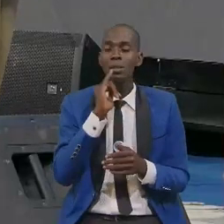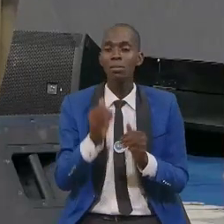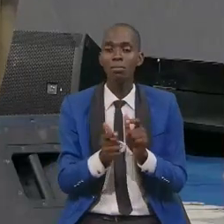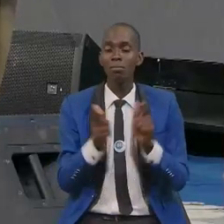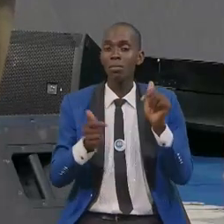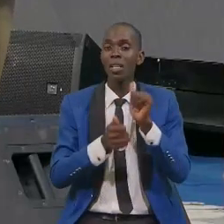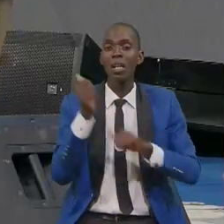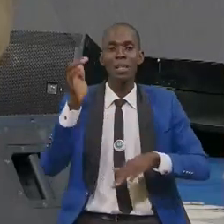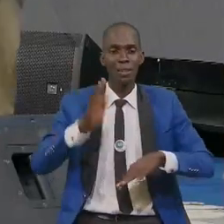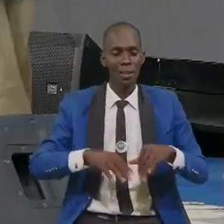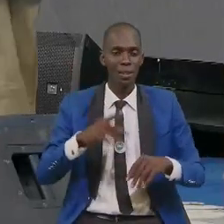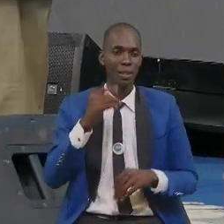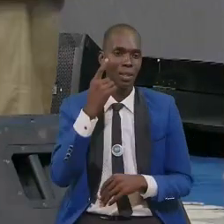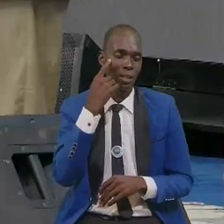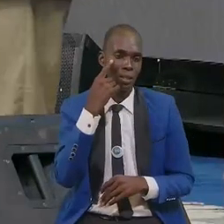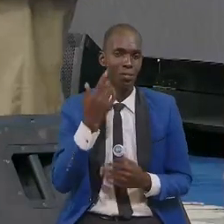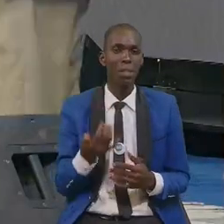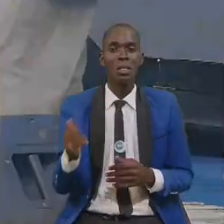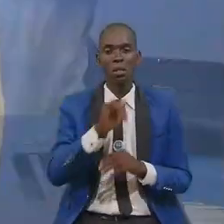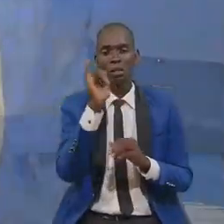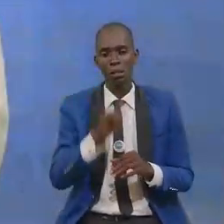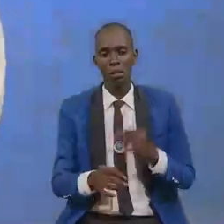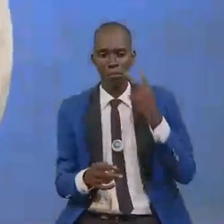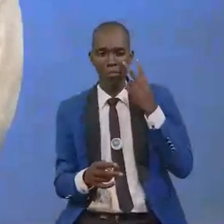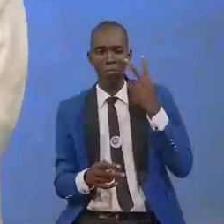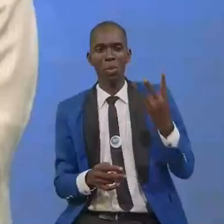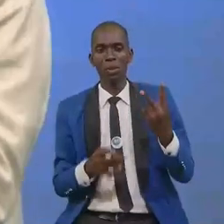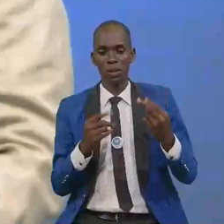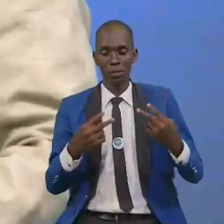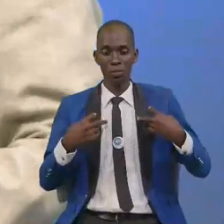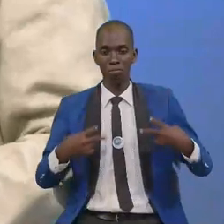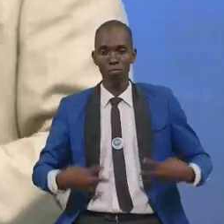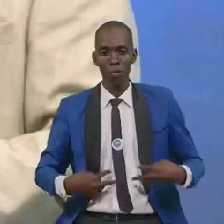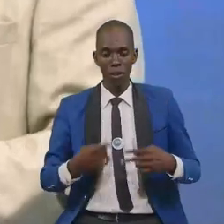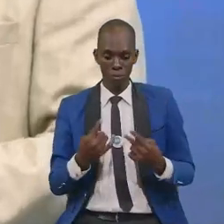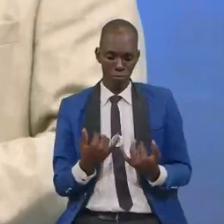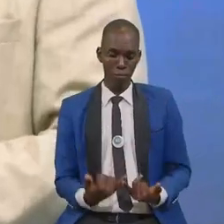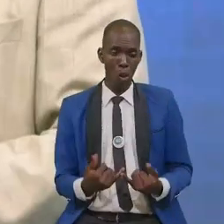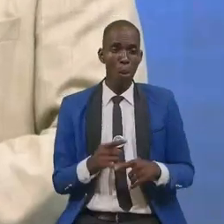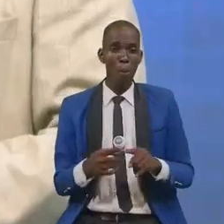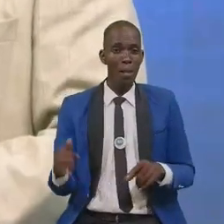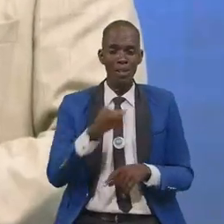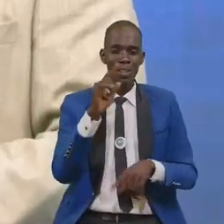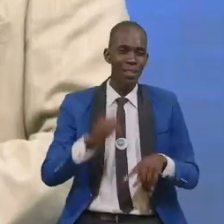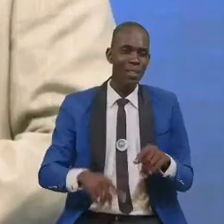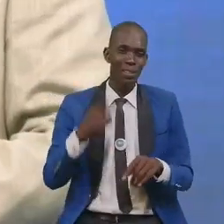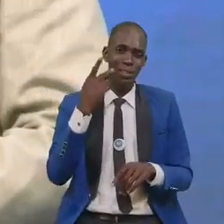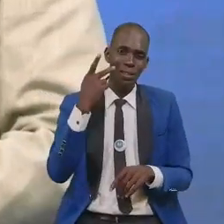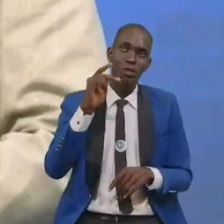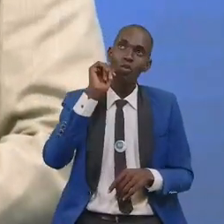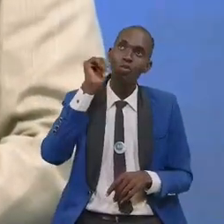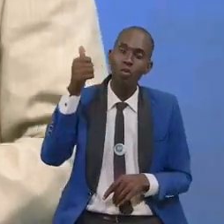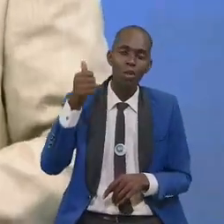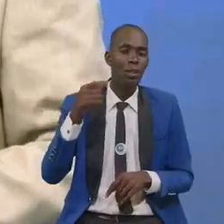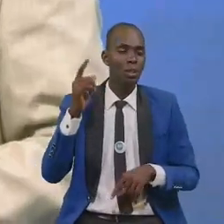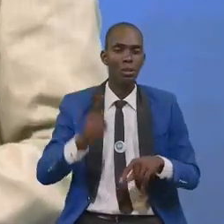la vue il voit le physique le président mais il ne voit pas de main et